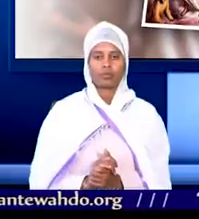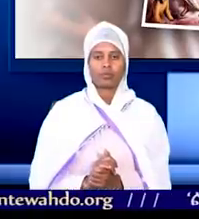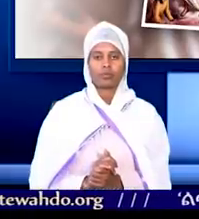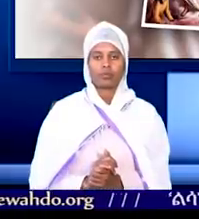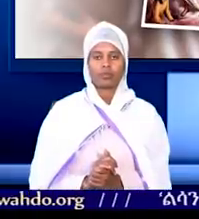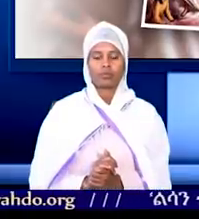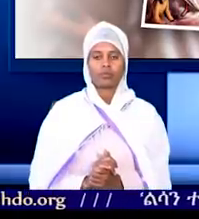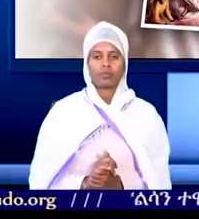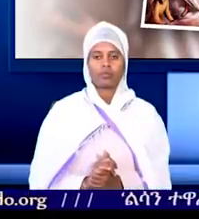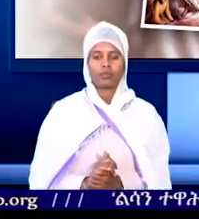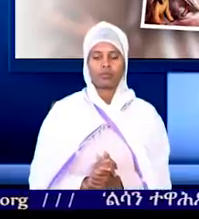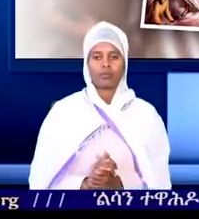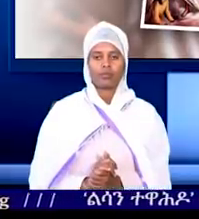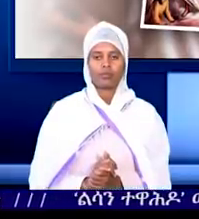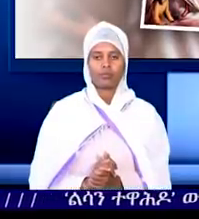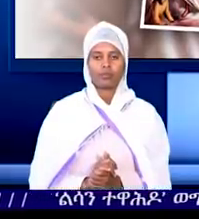ብግእዝ